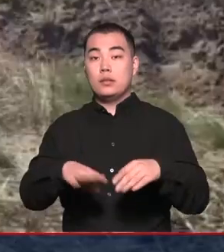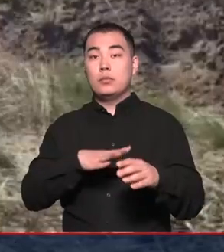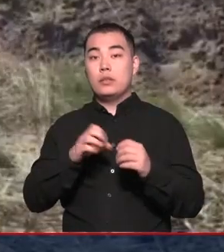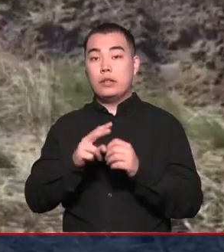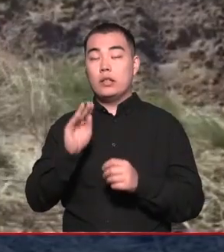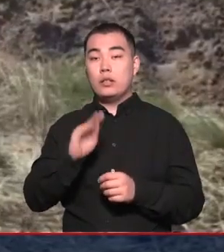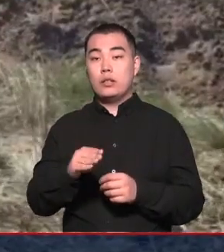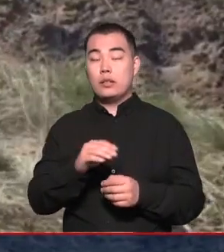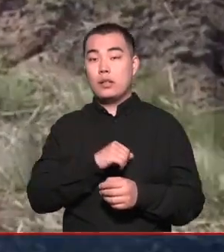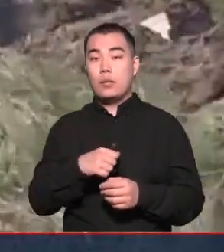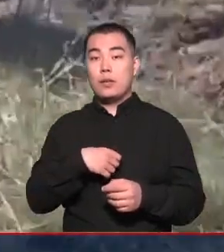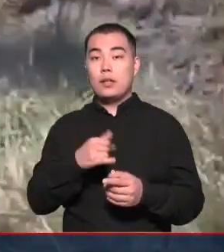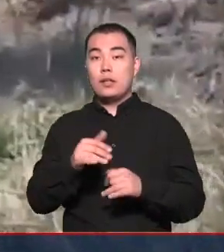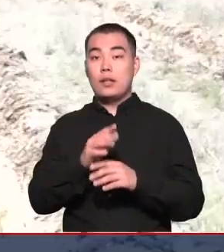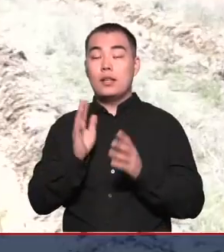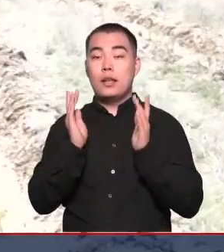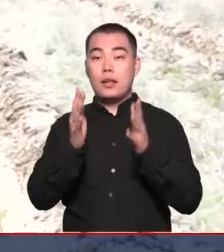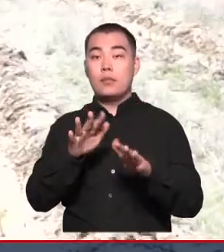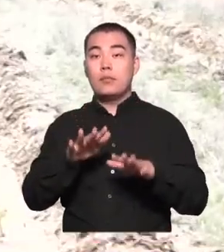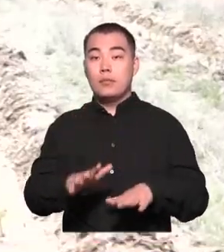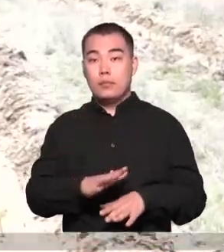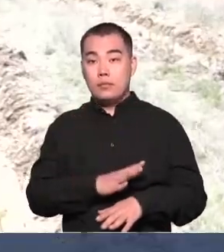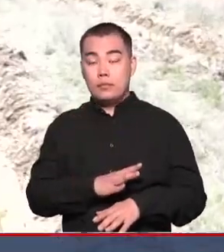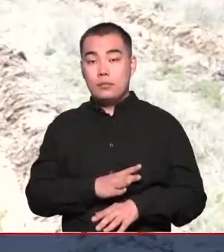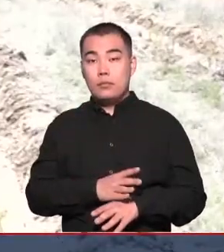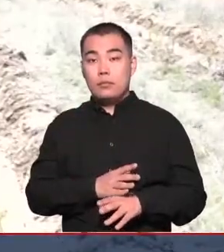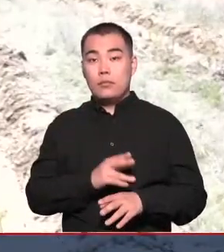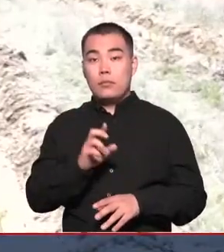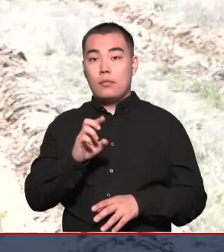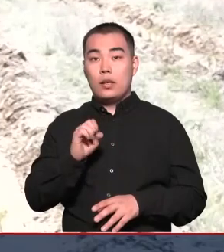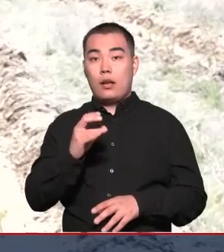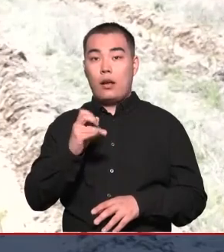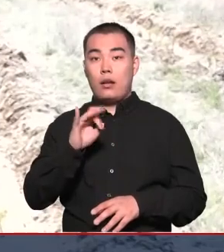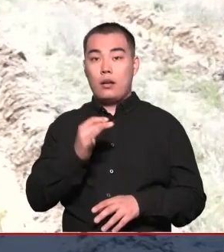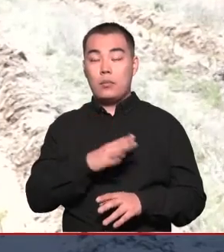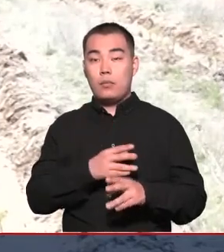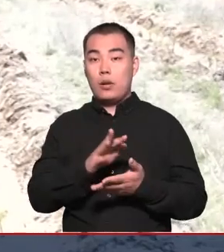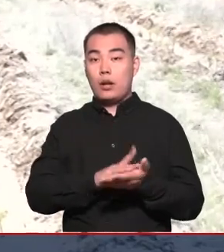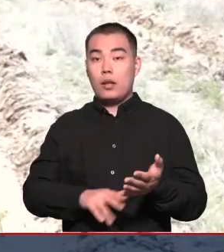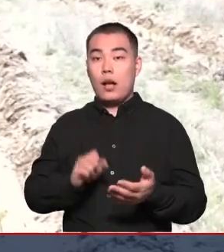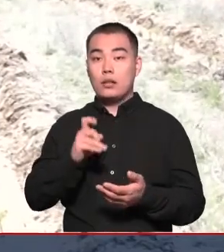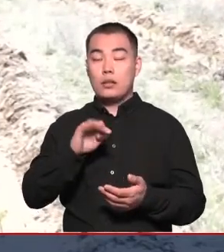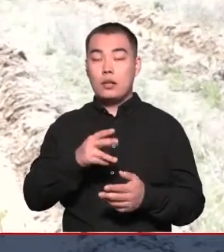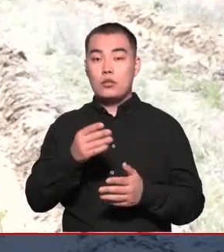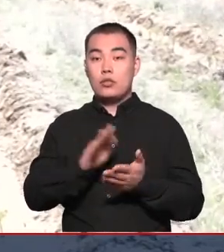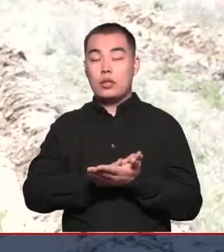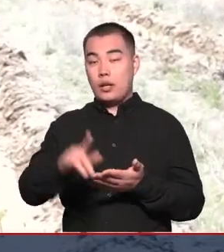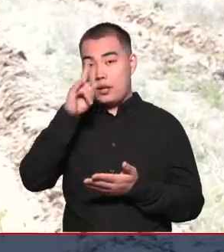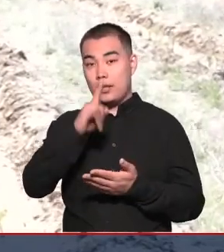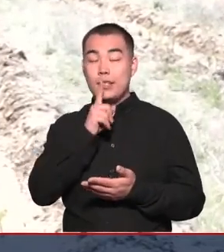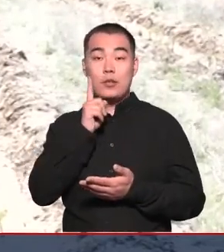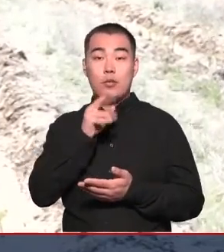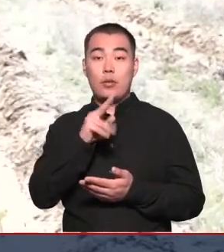12 гектарах лесных угодий. В Бесхарагайском районе продолжаются акции «Чистый Казахстан» и «Зеленая зона».